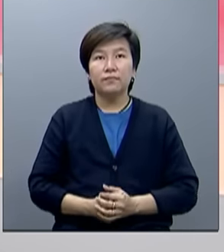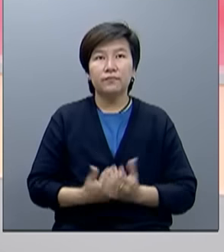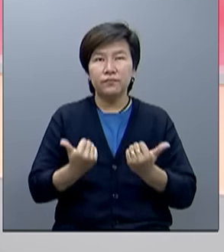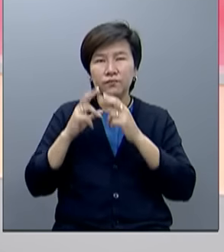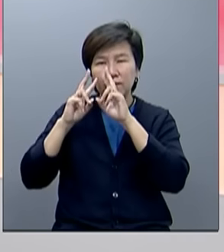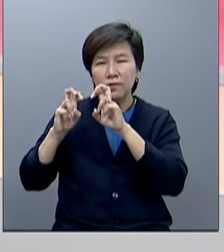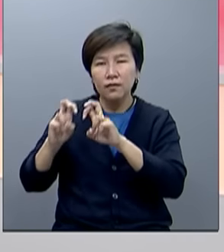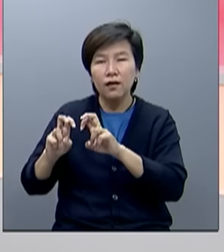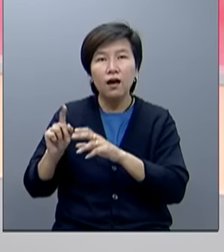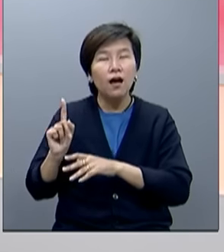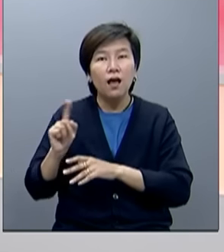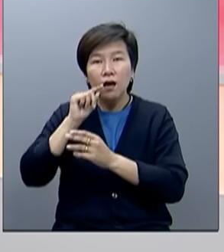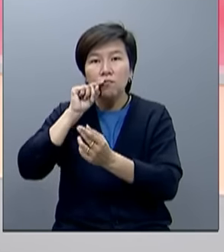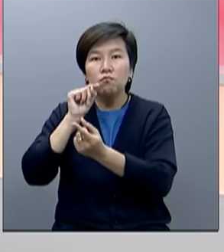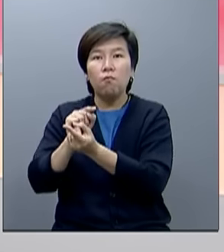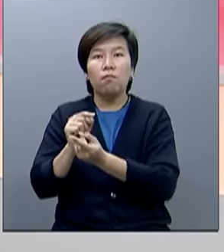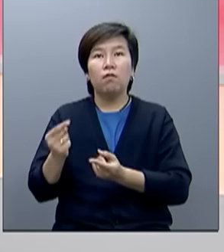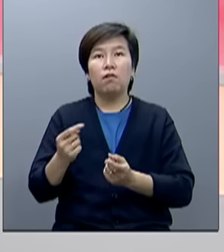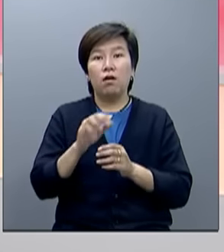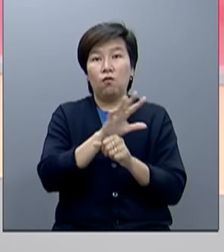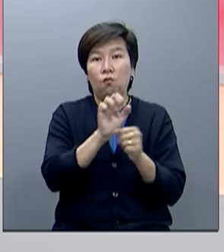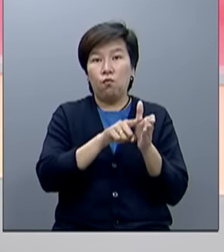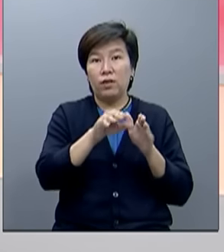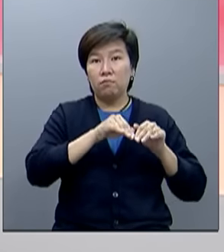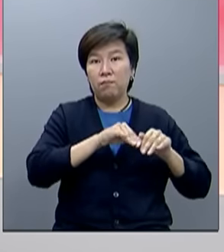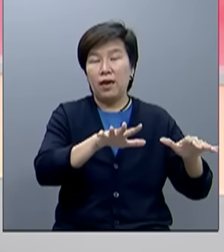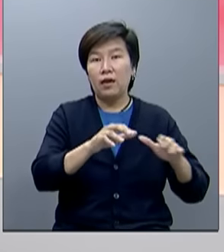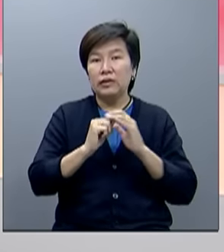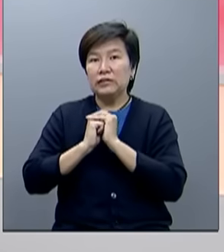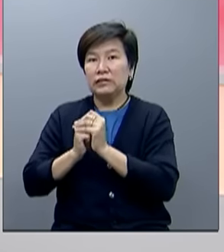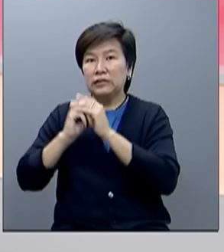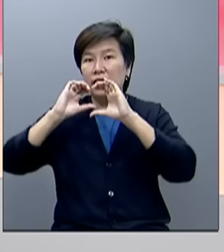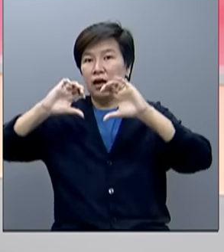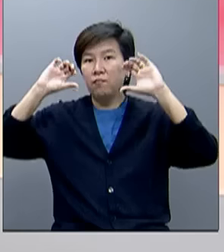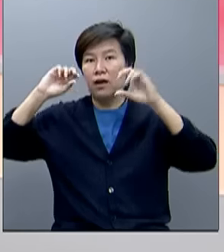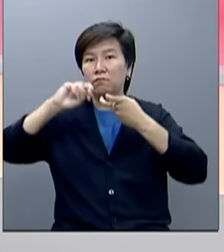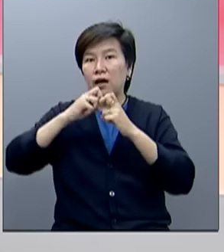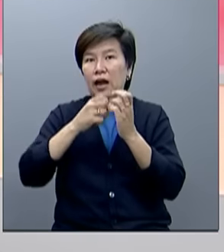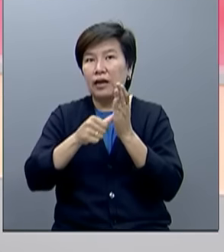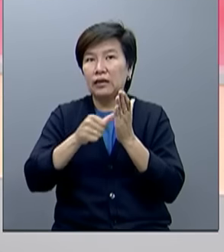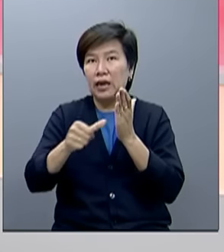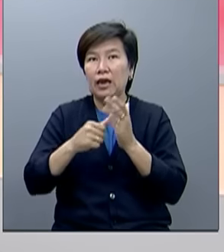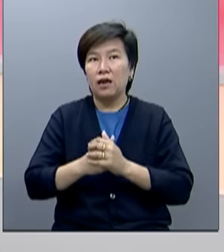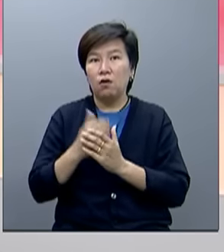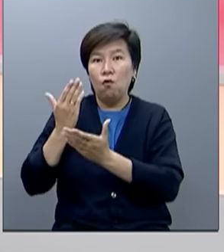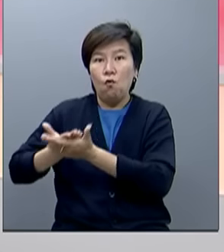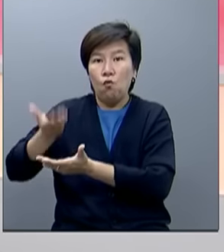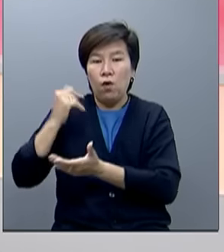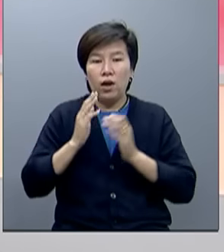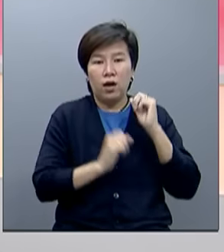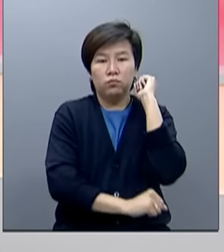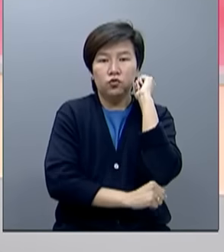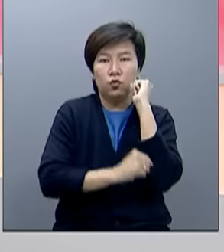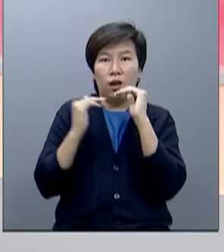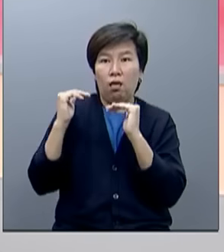มาให้ปรากฏว่ามีข้อมูลบอกว่าหลังโควิด- 199เนี่ยรัฐบาลจีนเขาพยายามแก้ไขปัญหาเรื่องของความเหลื่อมล้ำคนรวยกับคนจนมุ่ง